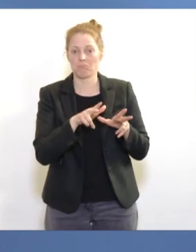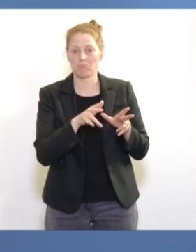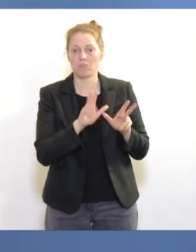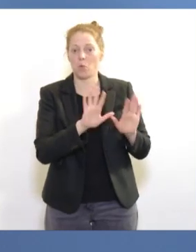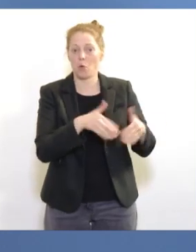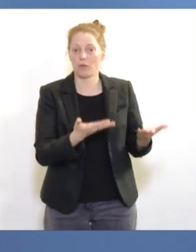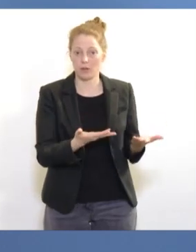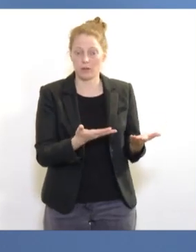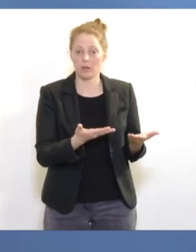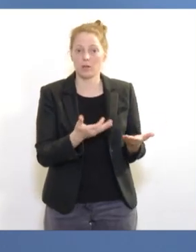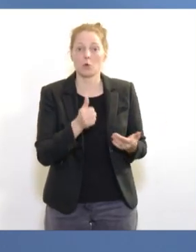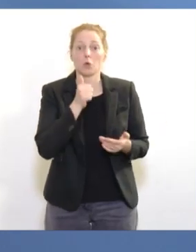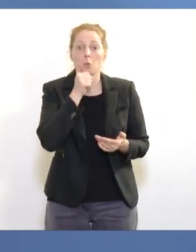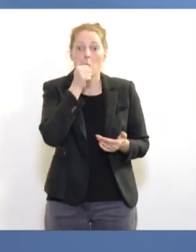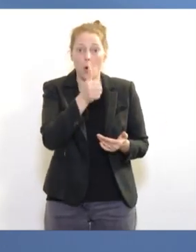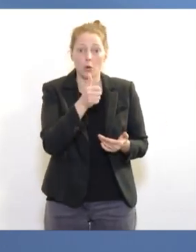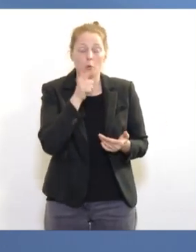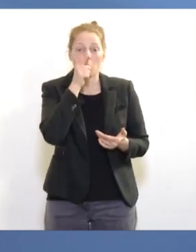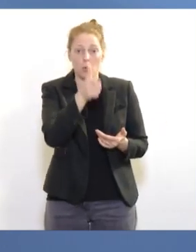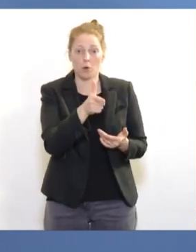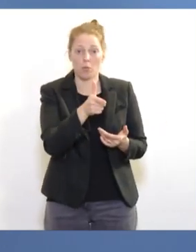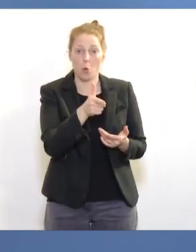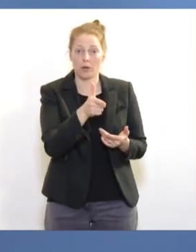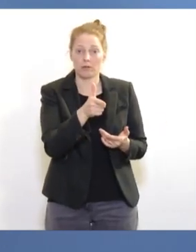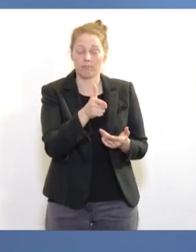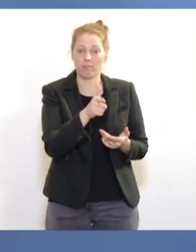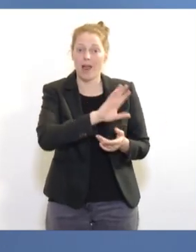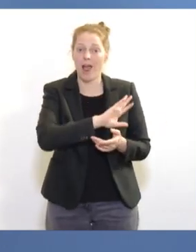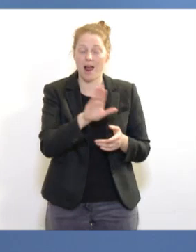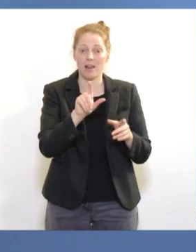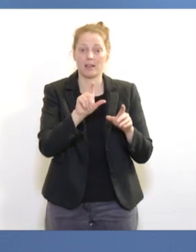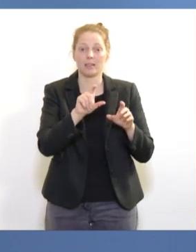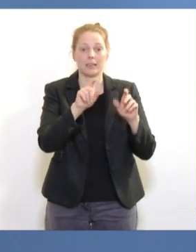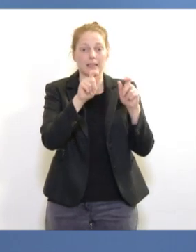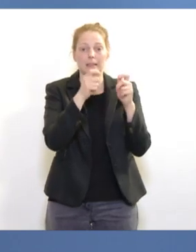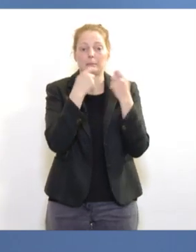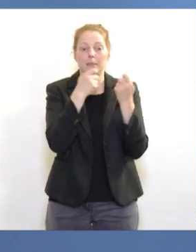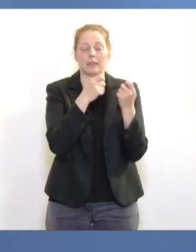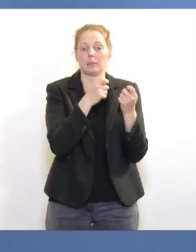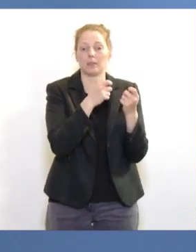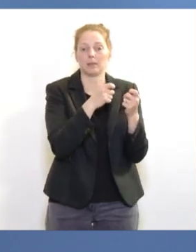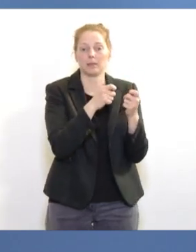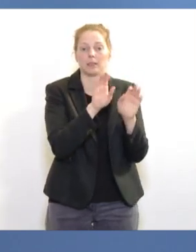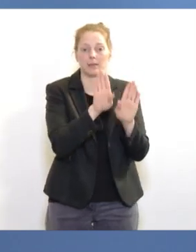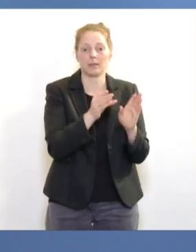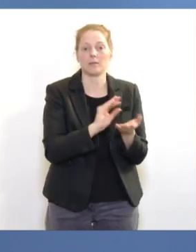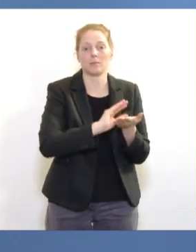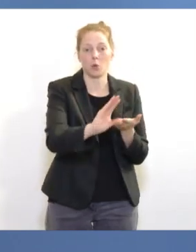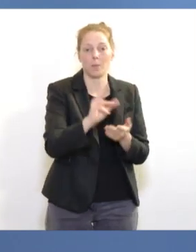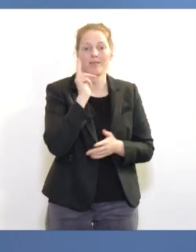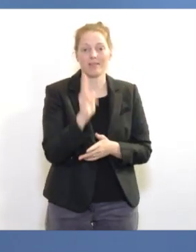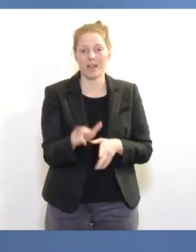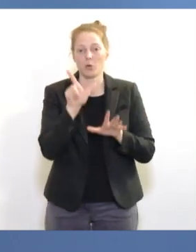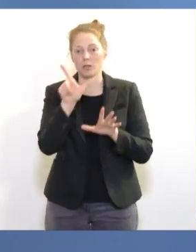spätestens mehr oder übermehr integral auf den Konten von den Betrieben. über